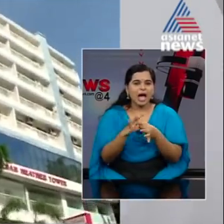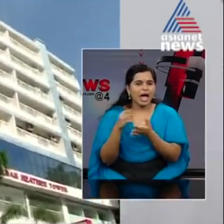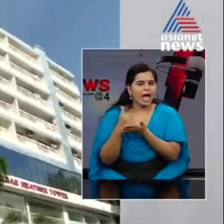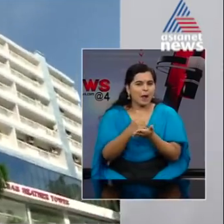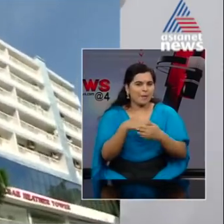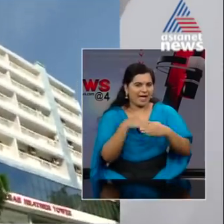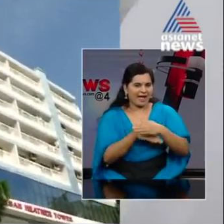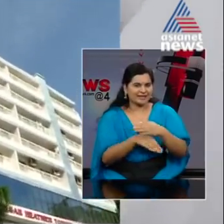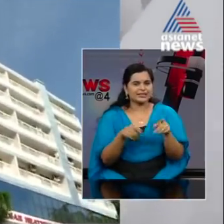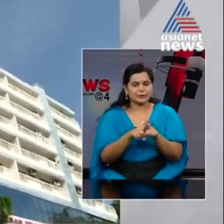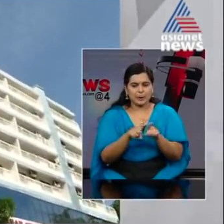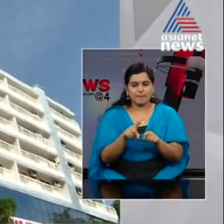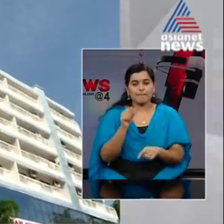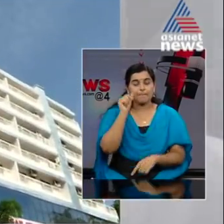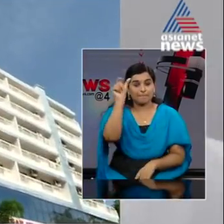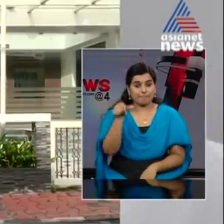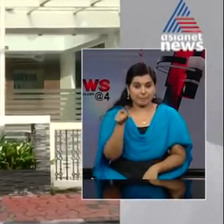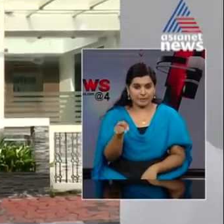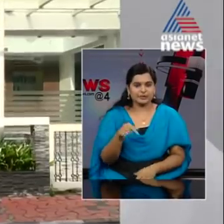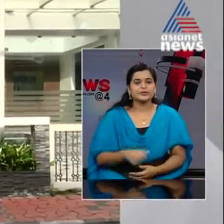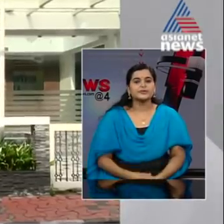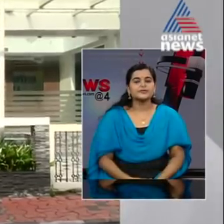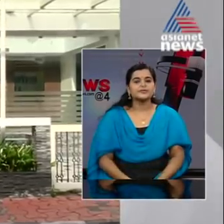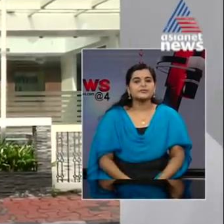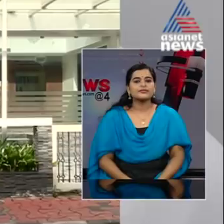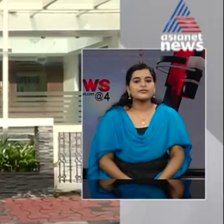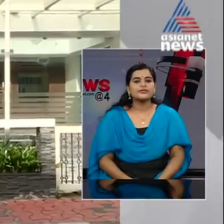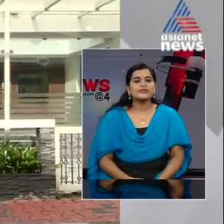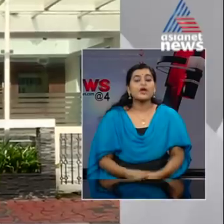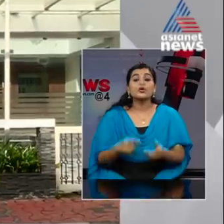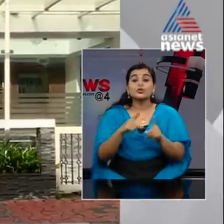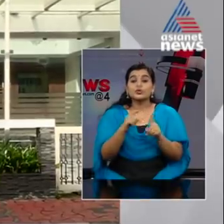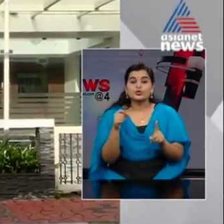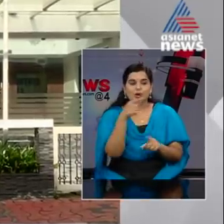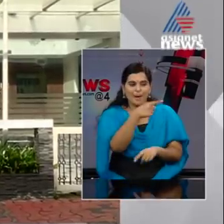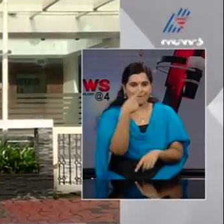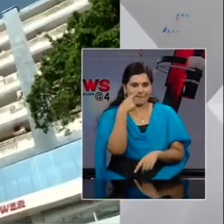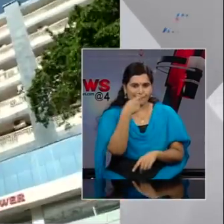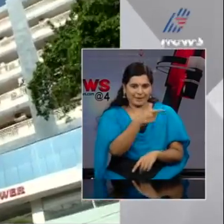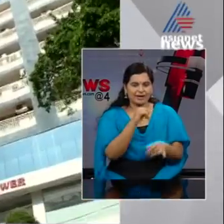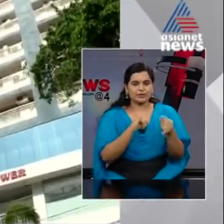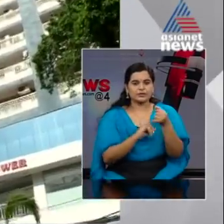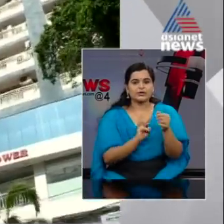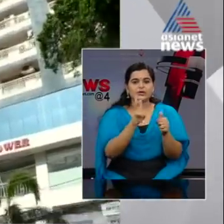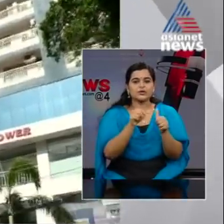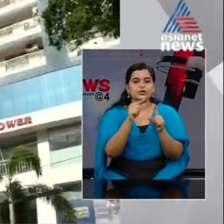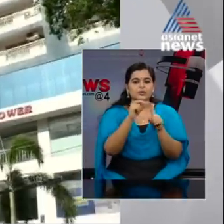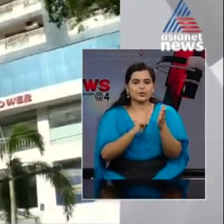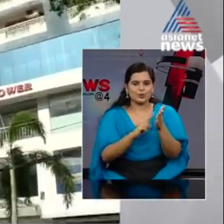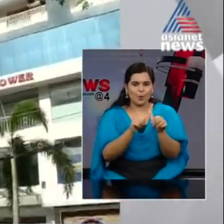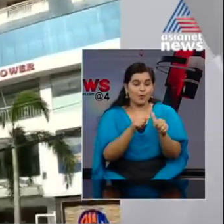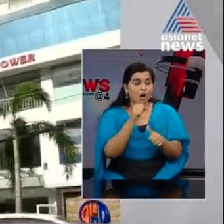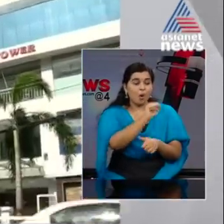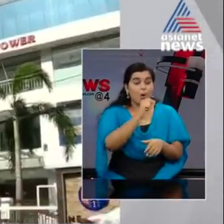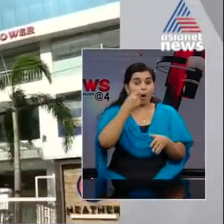പ്രകാരം സ്വപ്നയുടെ ഭർത്താവ് ജയ്ശങ്കറിന് വേണ്ടി ഈ ഫ്ളാറ്റ് വാടകയ്ക്ക് എടുത്ത് നൽകിയത്. നേരത്തെ അരുൺ ബാലചന്ദ്രൻ തന്നെ, അതായത് മുഖ്യമന്ത്രിയുടെ